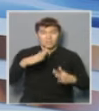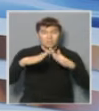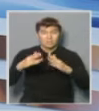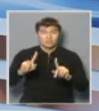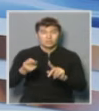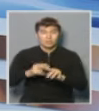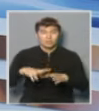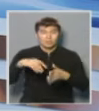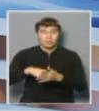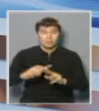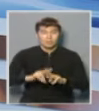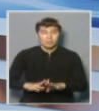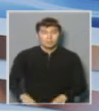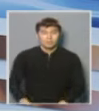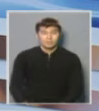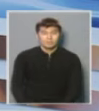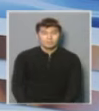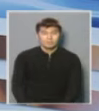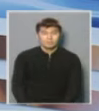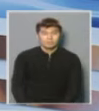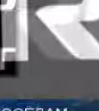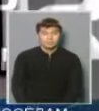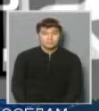Что было особенного на этот раз?